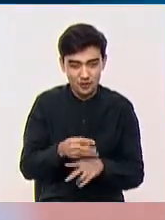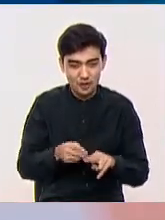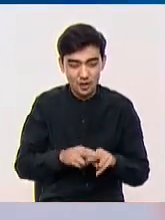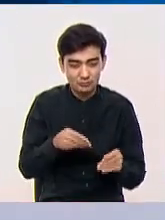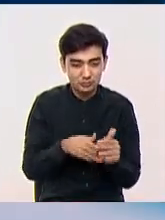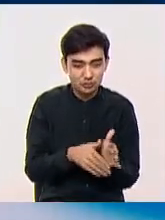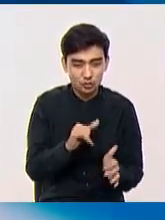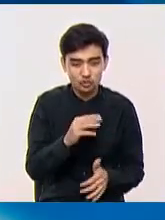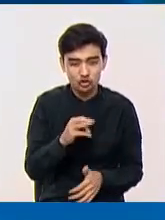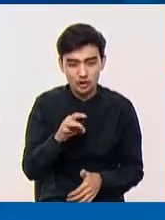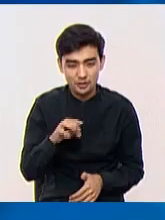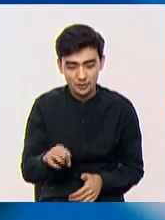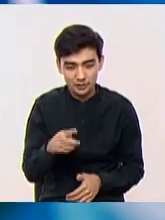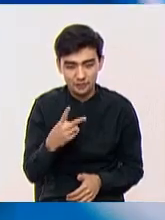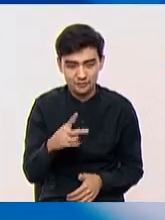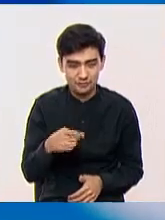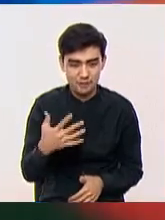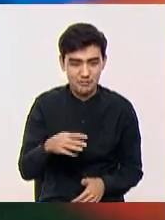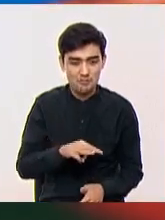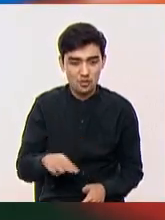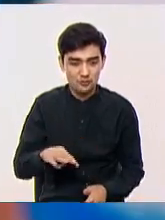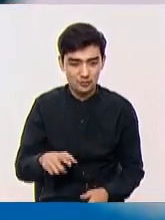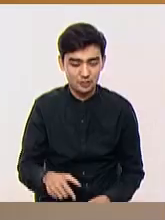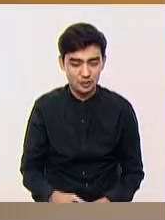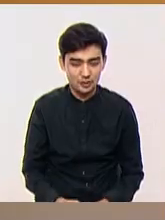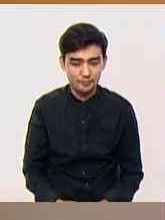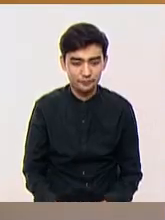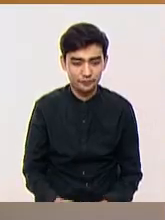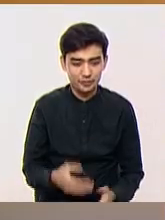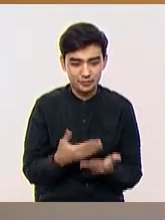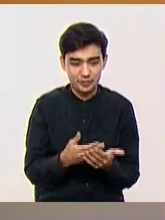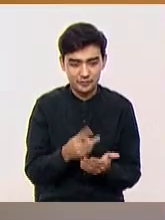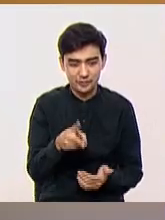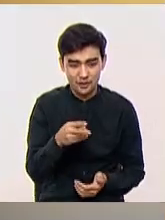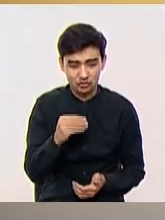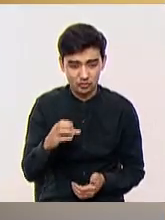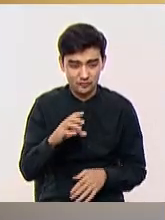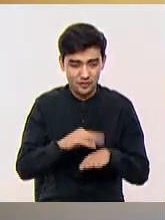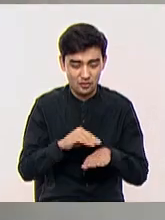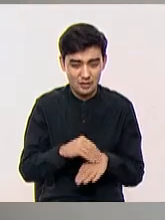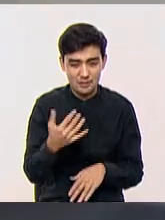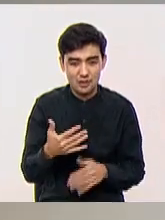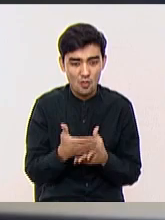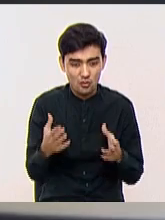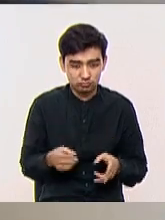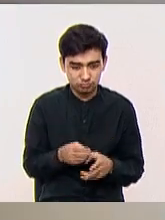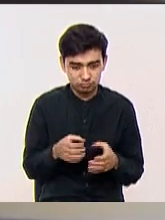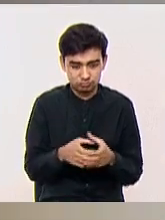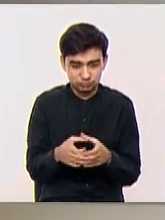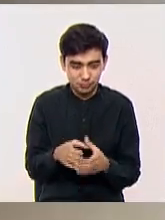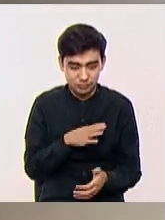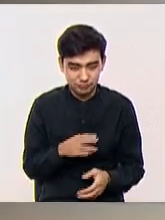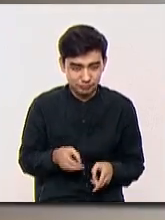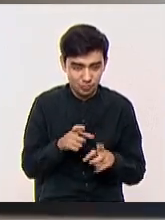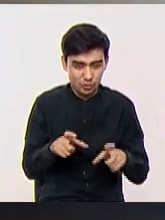Ущерб заведению оценили в 2,5 миллиона тенге. Около 2 часов ночи порядка 50 бандитов силой выломали